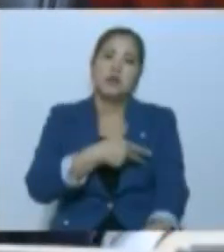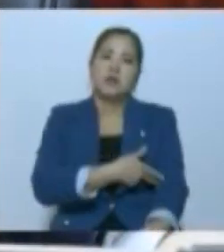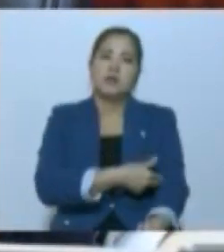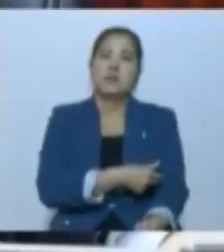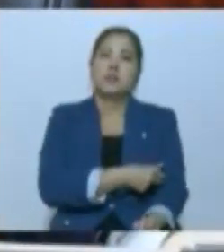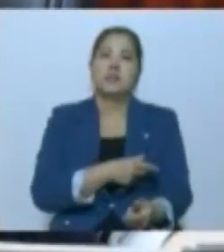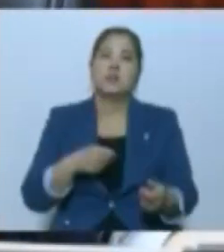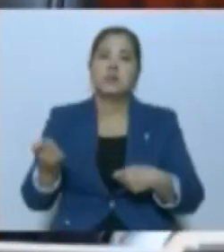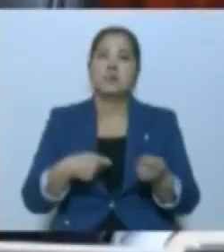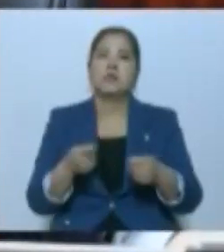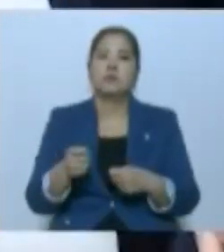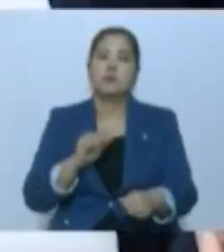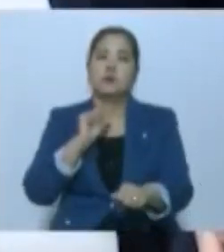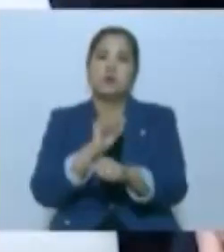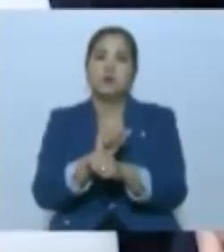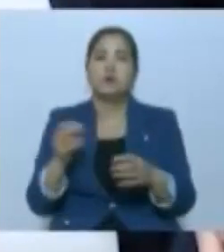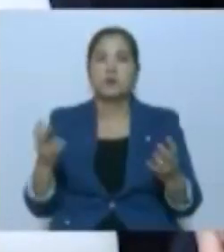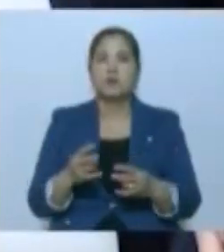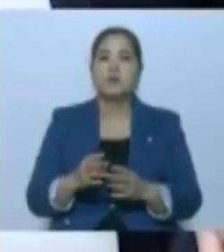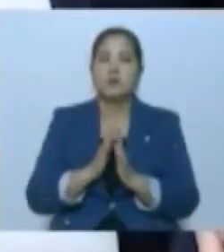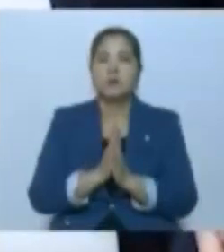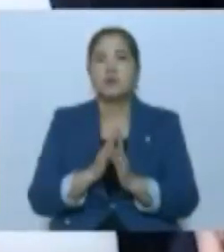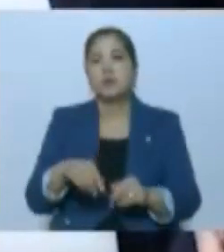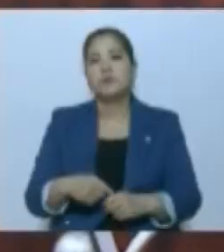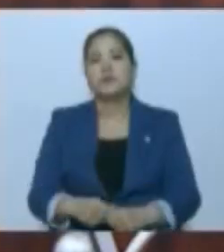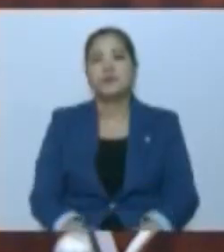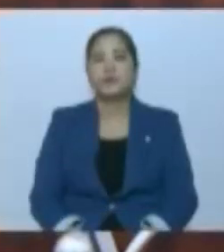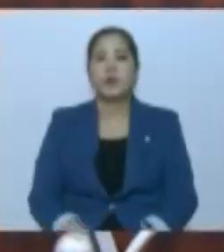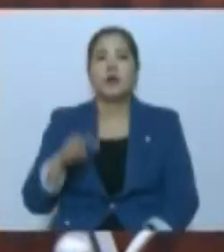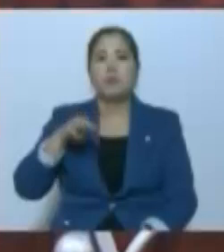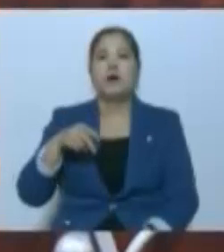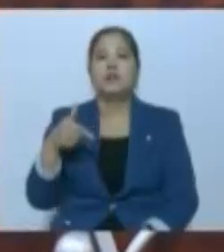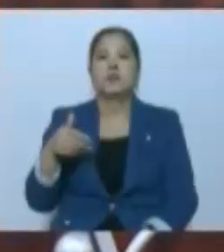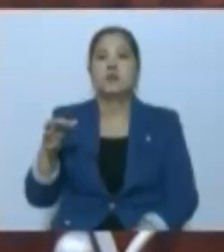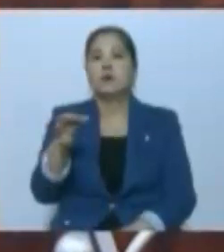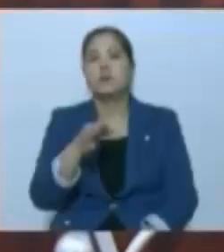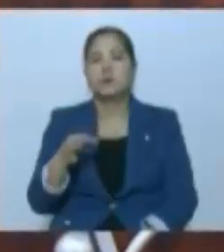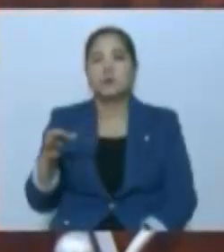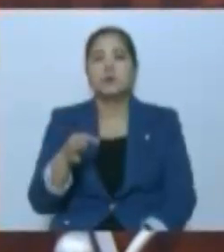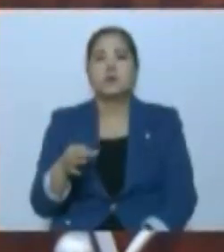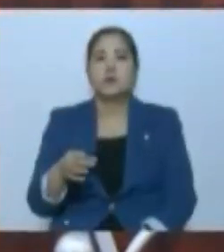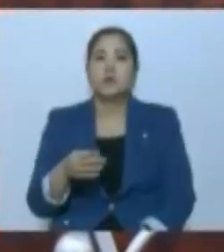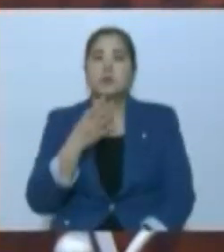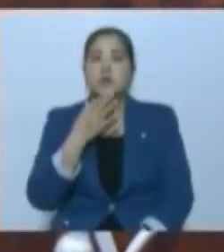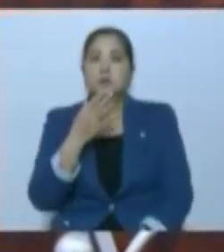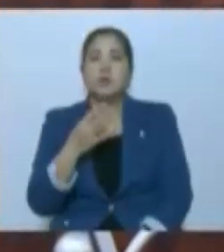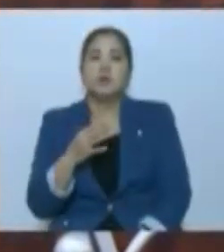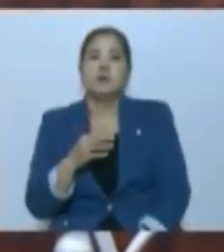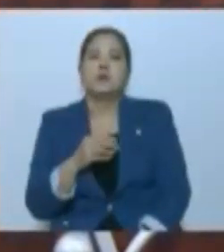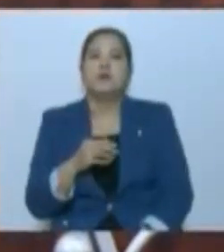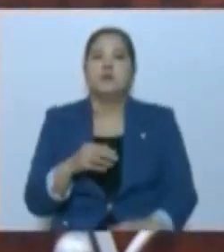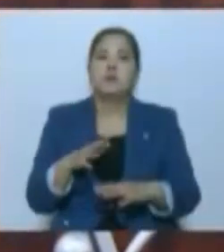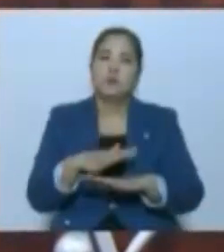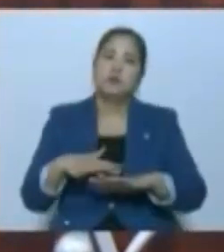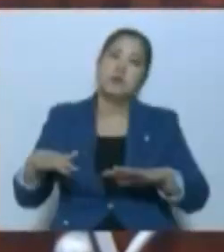алаңдап, аймақ басшысынан мәселеге баса мән беруді сұрады. Маңғыстау қаймағы бұзылмаған, дәстүрі мен әдеп-ғұрпы сақталған өңір